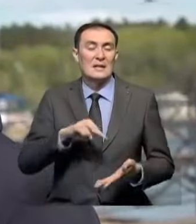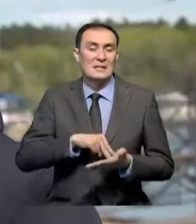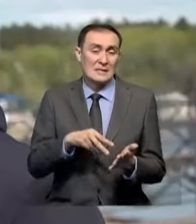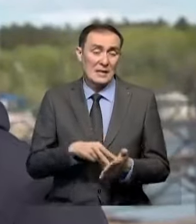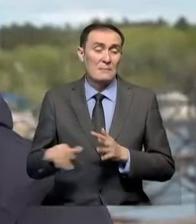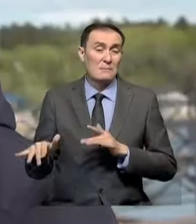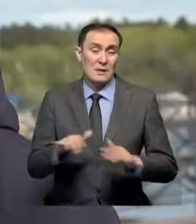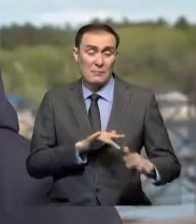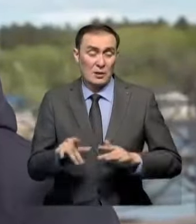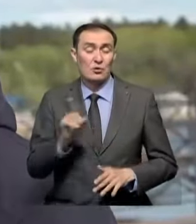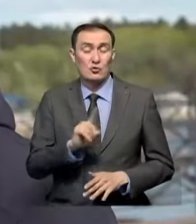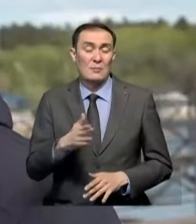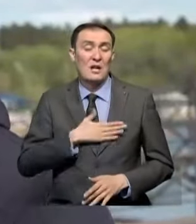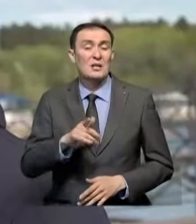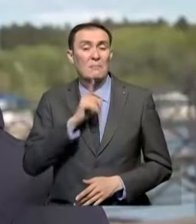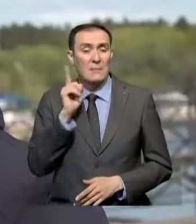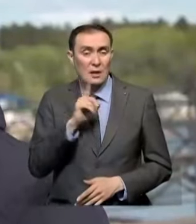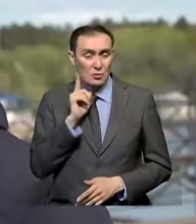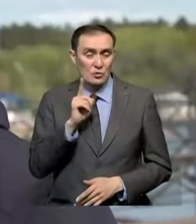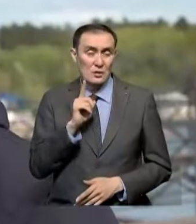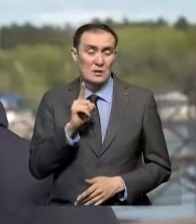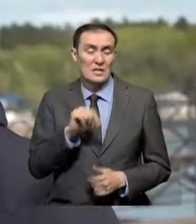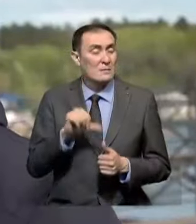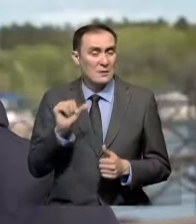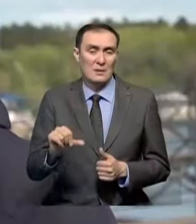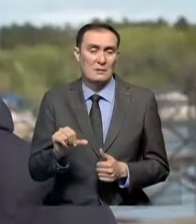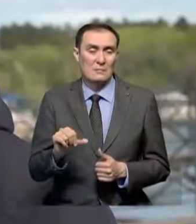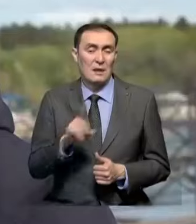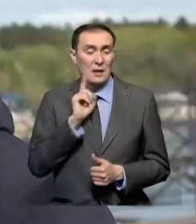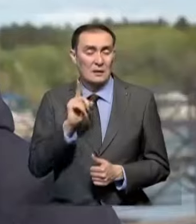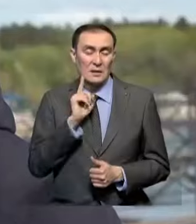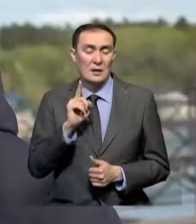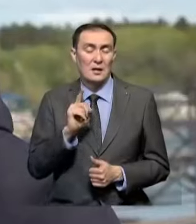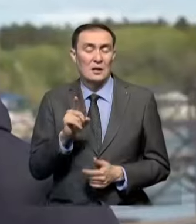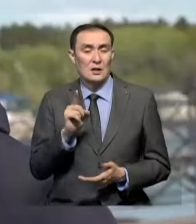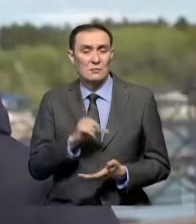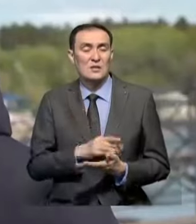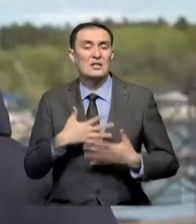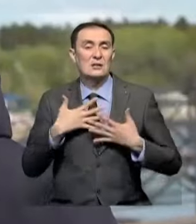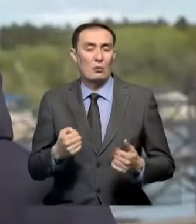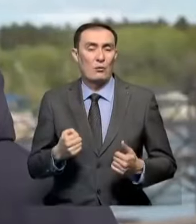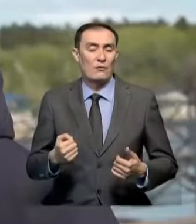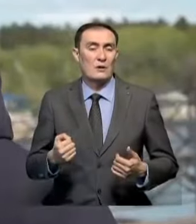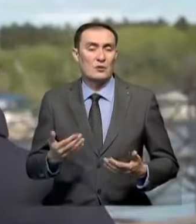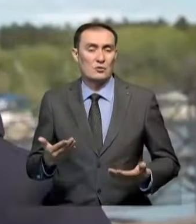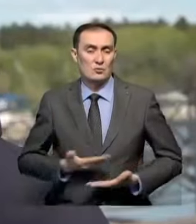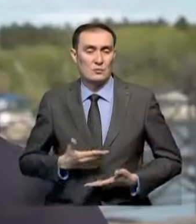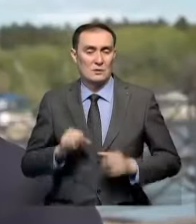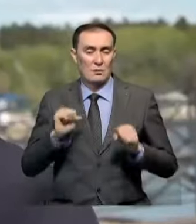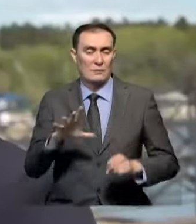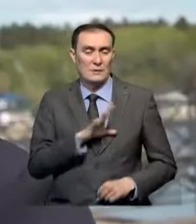мероприятия чтобы наша молодежь именно молодёжь вела и здоровый образ жизни